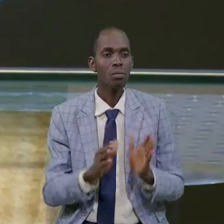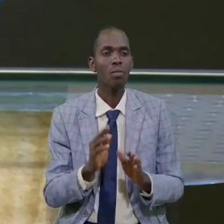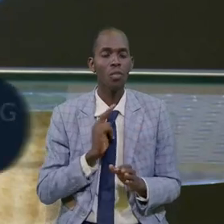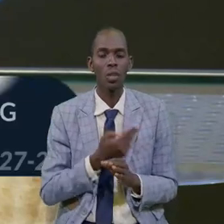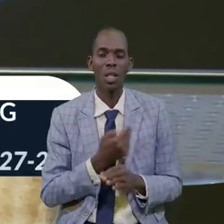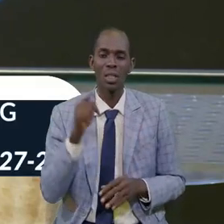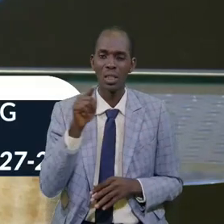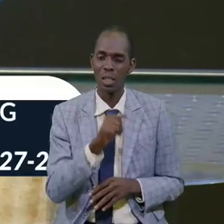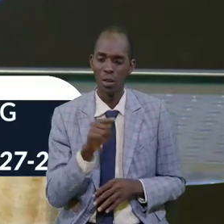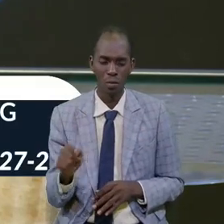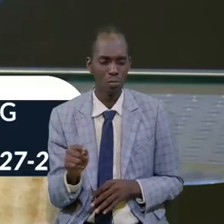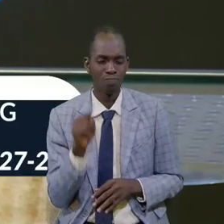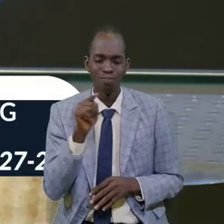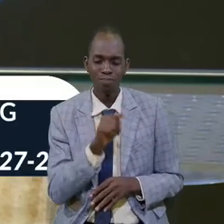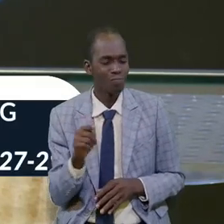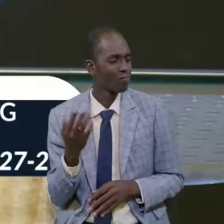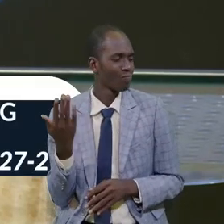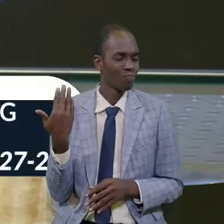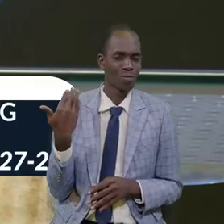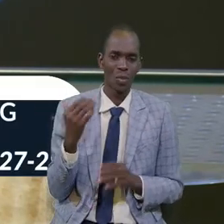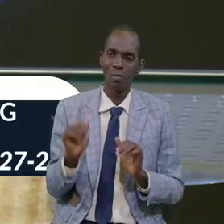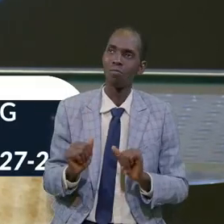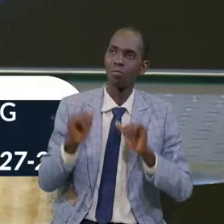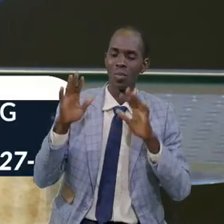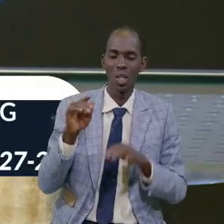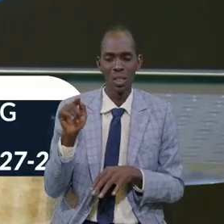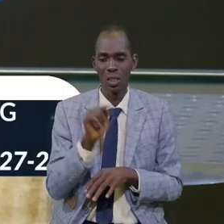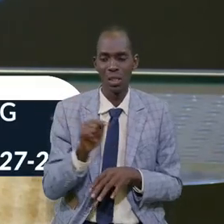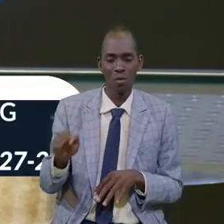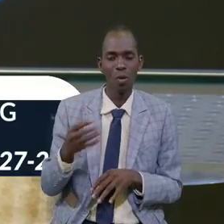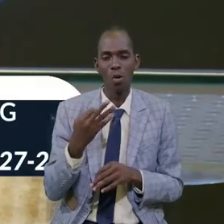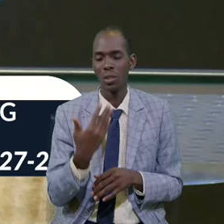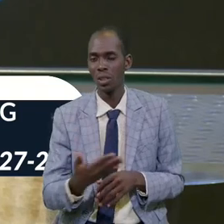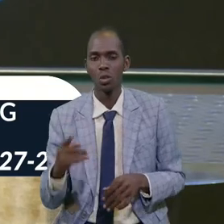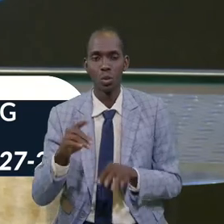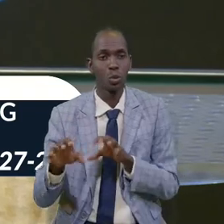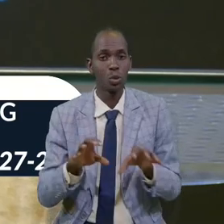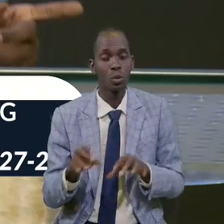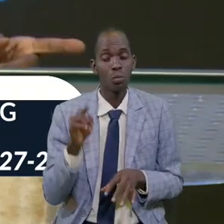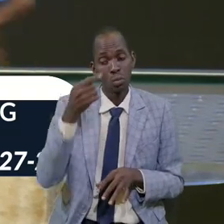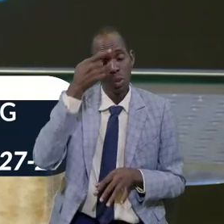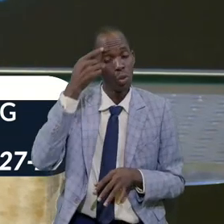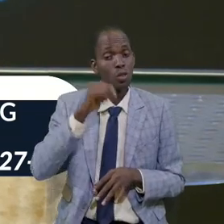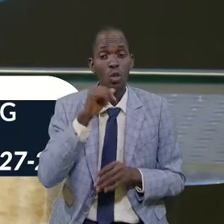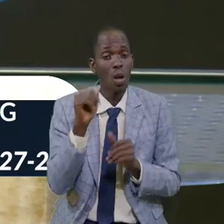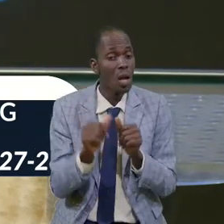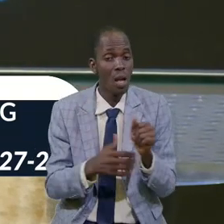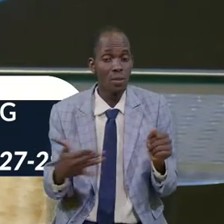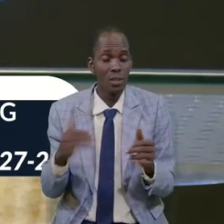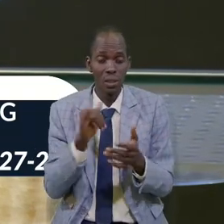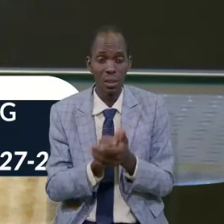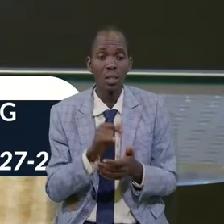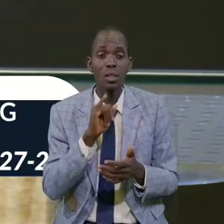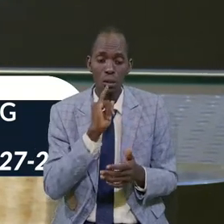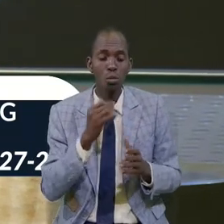Ainsi donc, à cause de toute cette considération, parce que tout ce qui est acceptable n'est